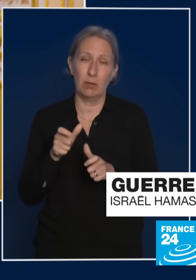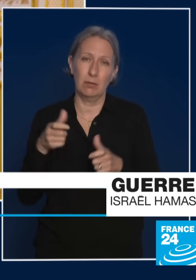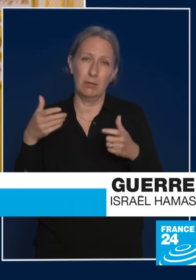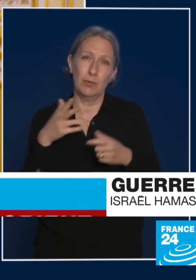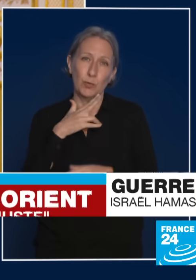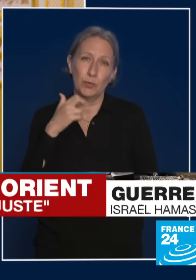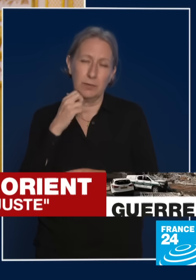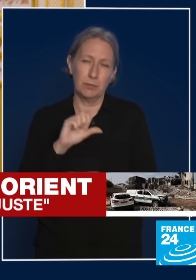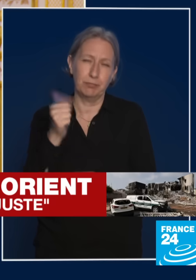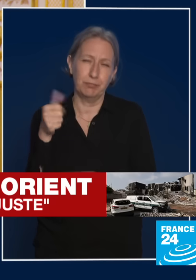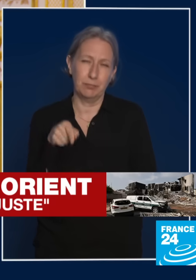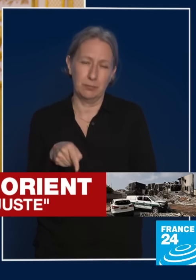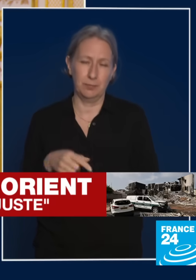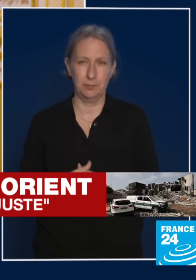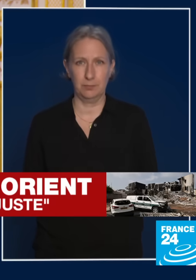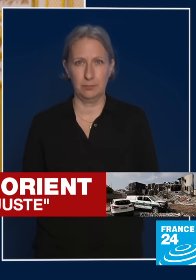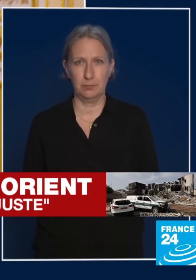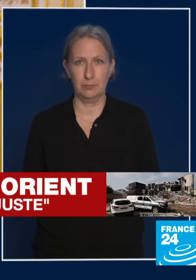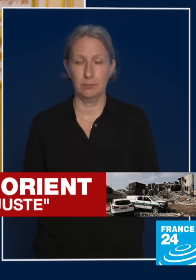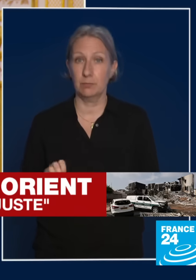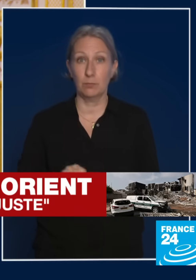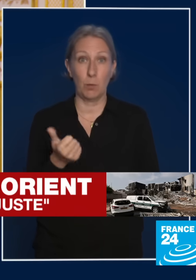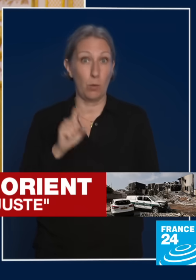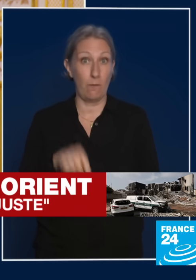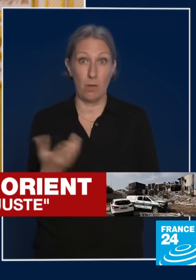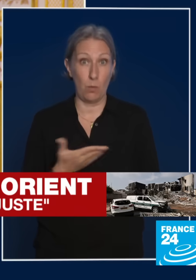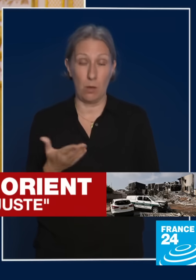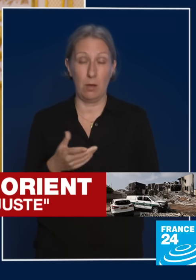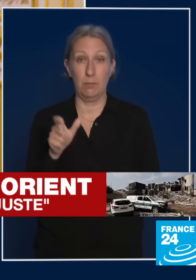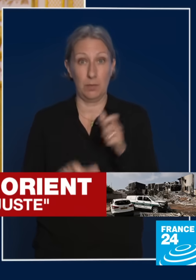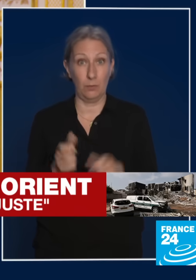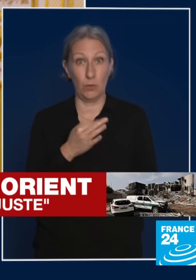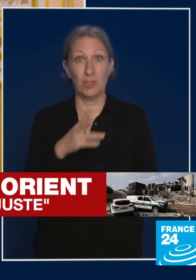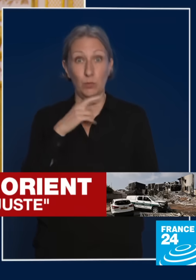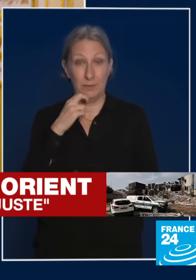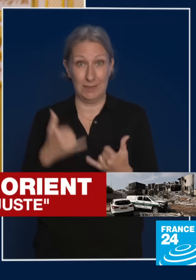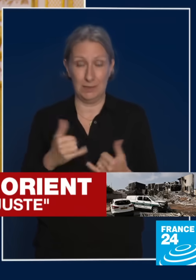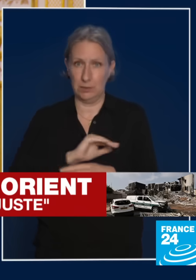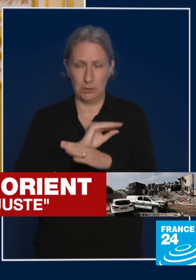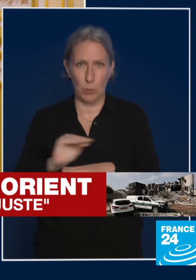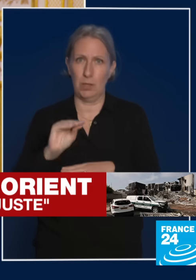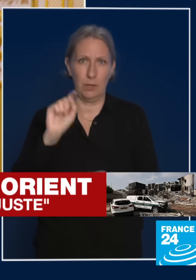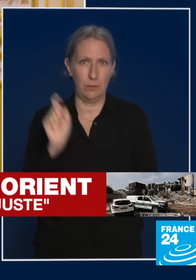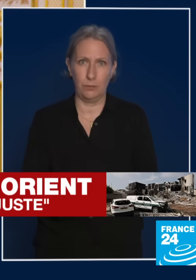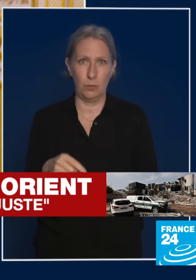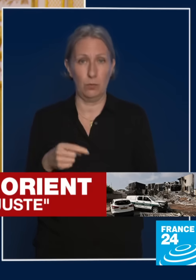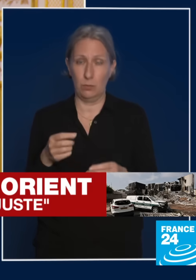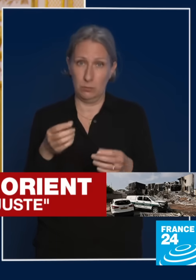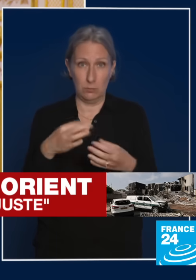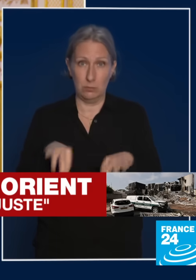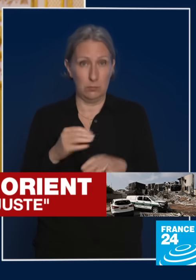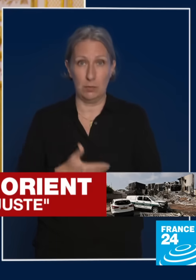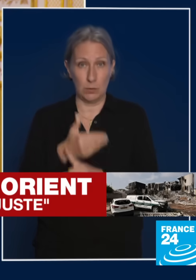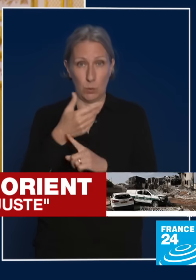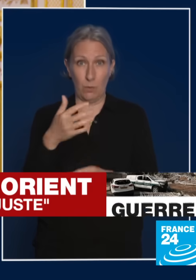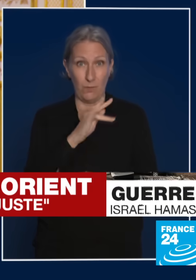juive notre premier devoir est d'assurer leur sécurité et celle de tous nos concitoyens sur le sol national et de ne